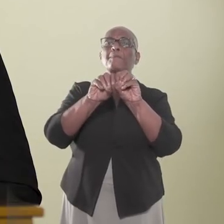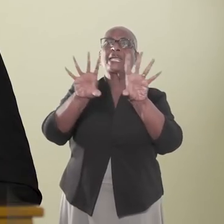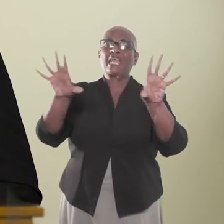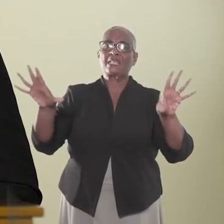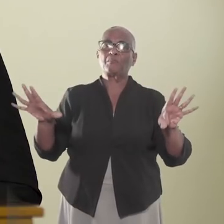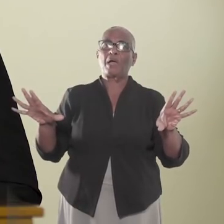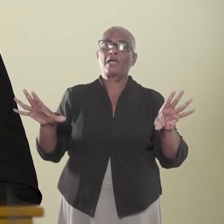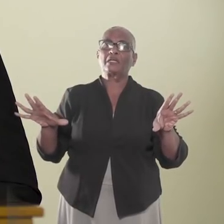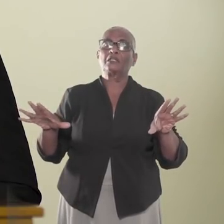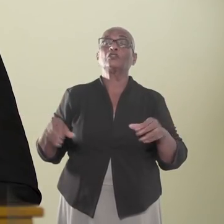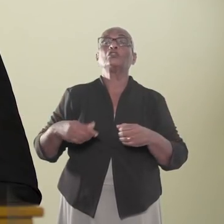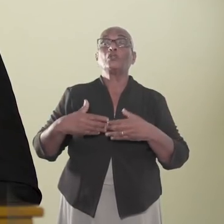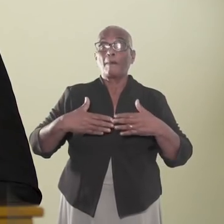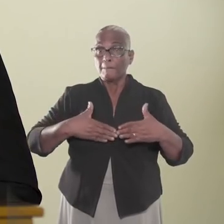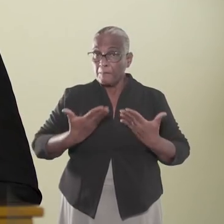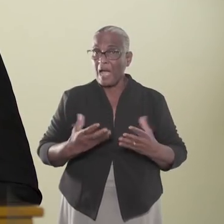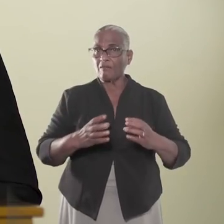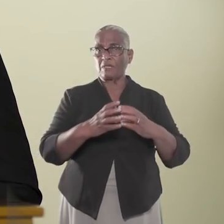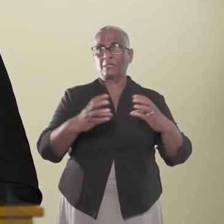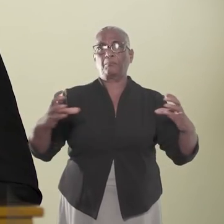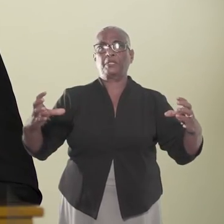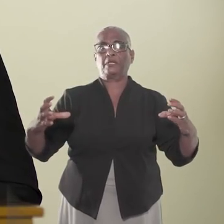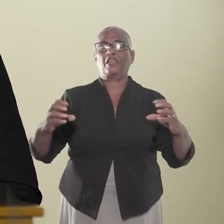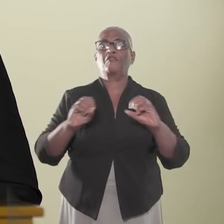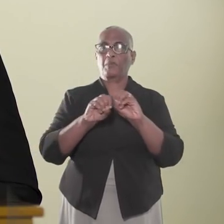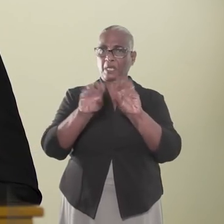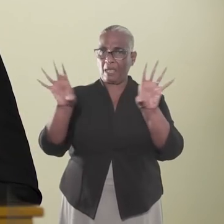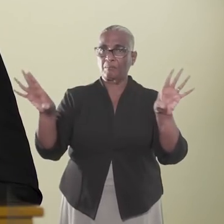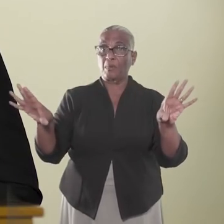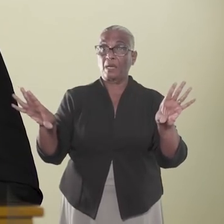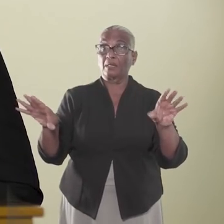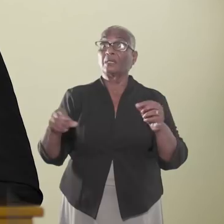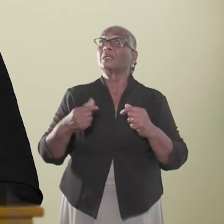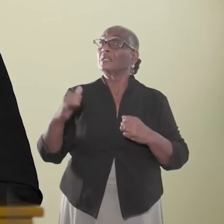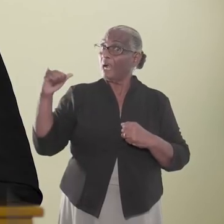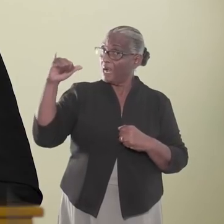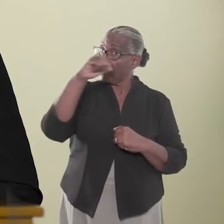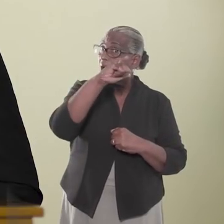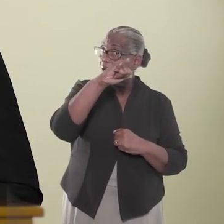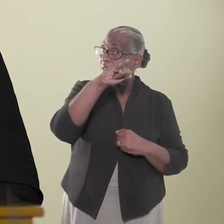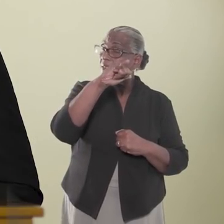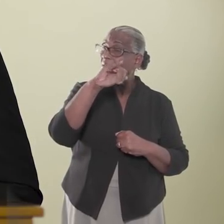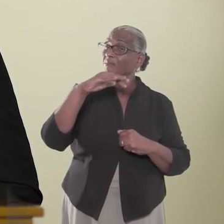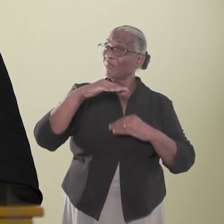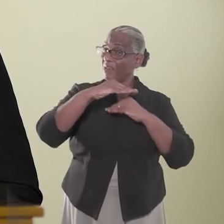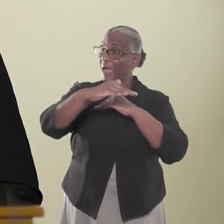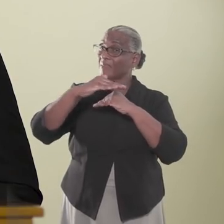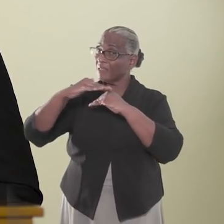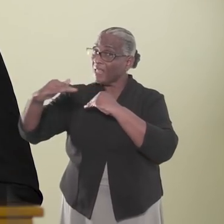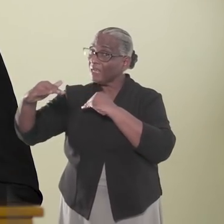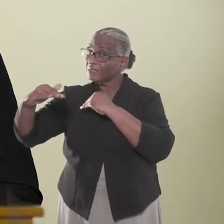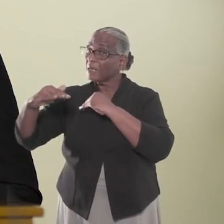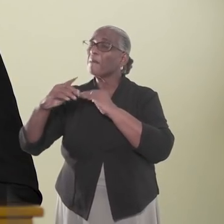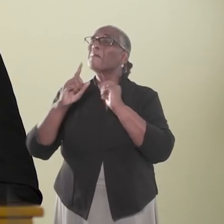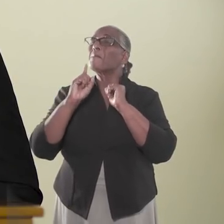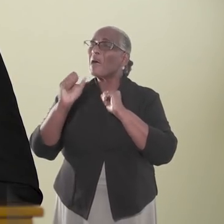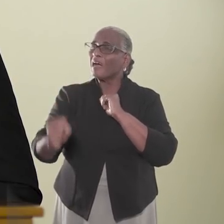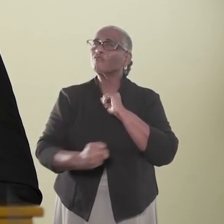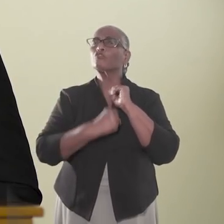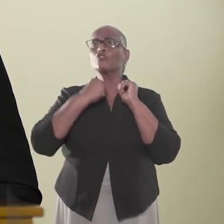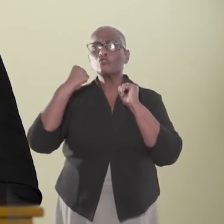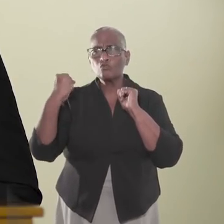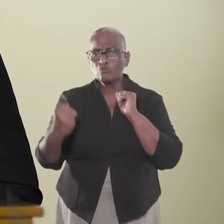worden gemaakt door de bevoegde Surinaamse autoriteiten. De klassificatie van de landen zal voortdurend,